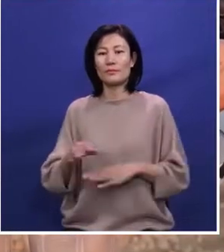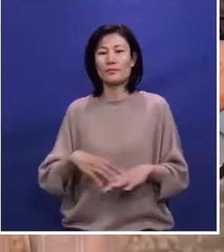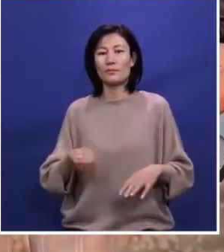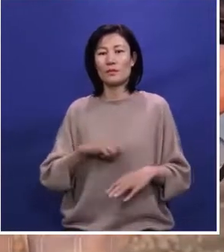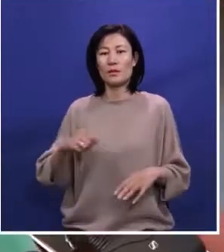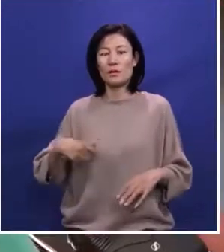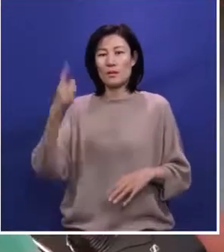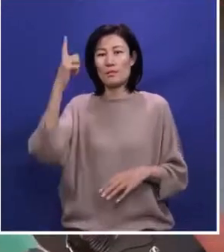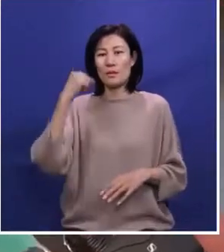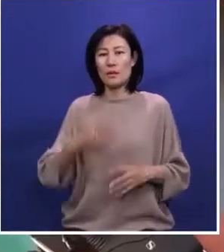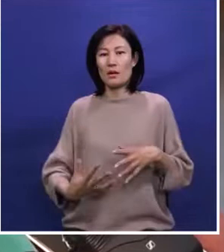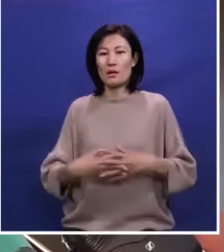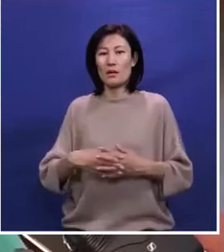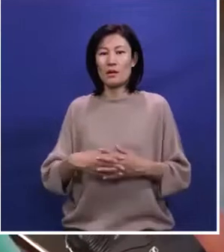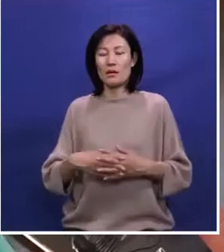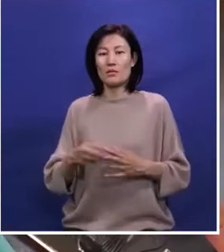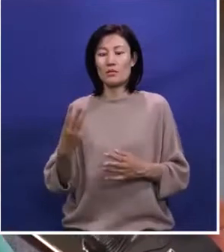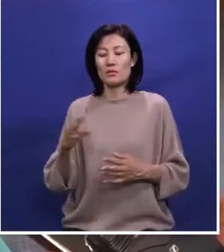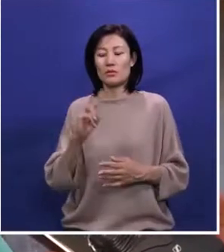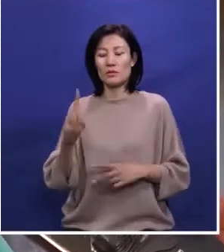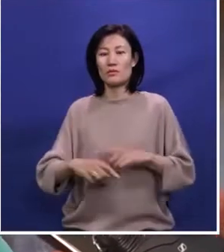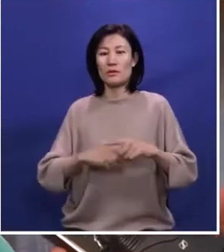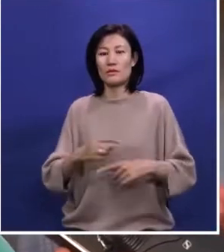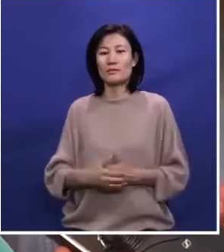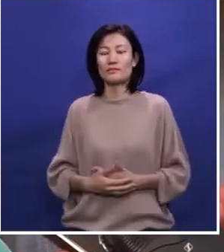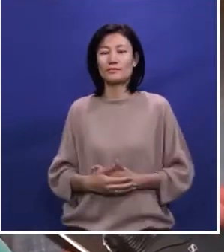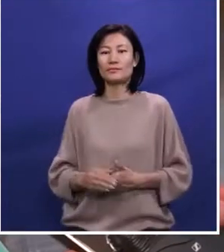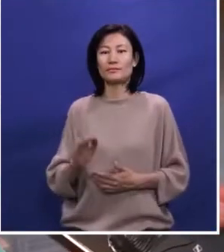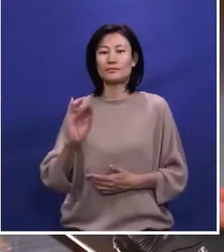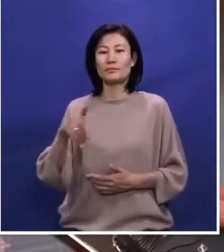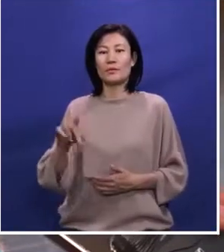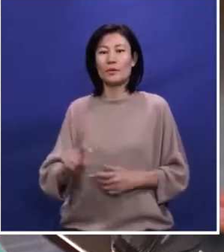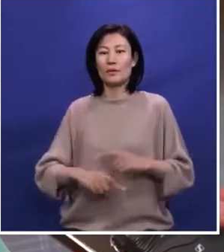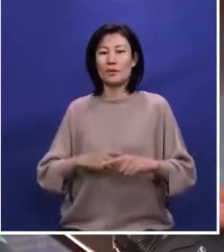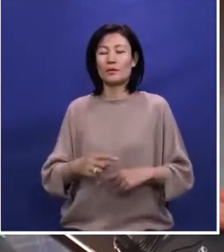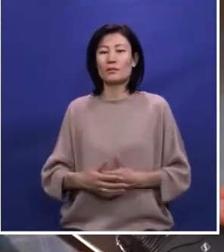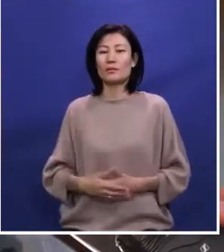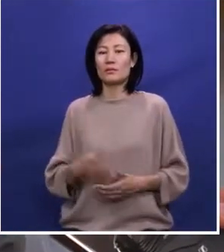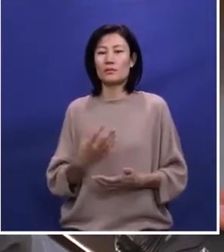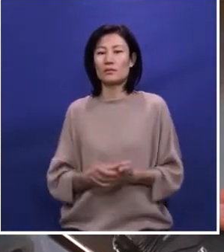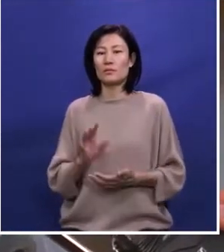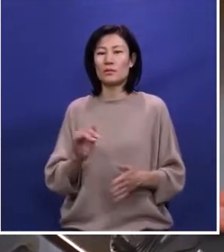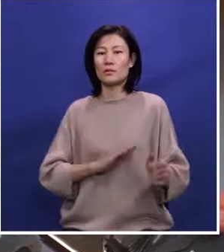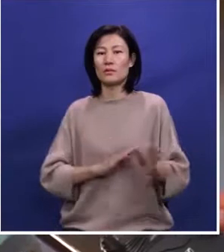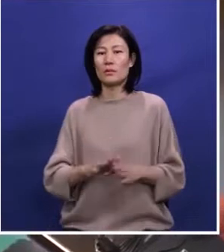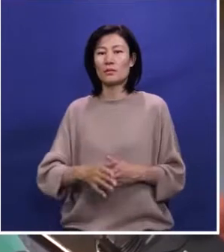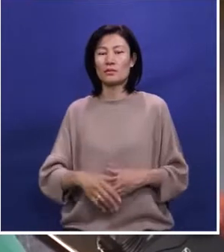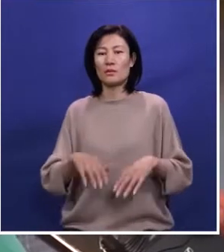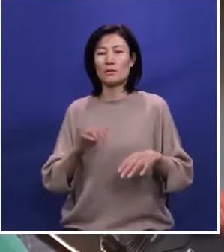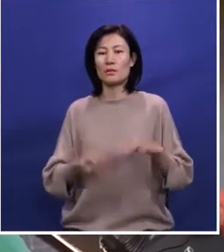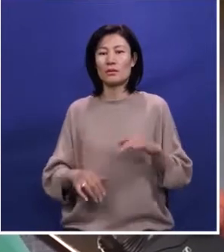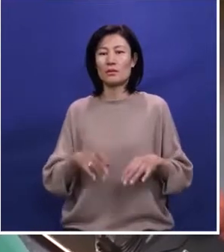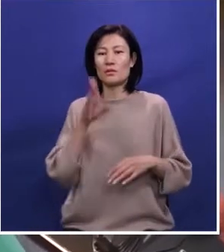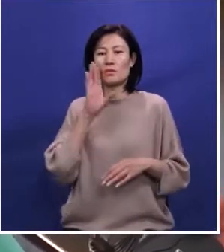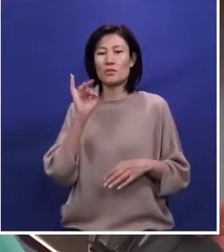өздеріңізге белгілі ғой, бізде ауыл шаруашылық бағыты қарқын дамыған. Оның ішінде мына бізде мына тамшылатып